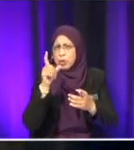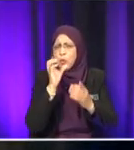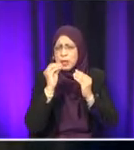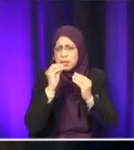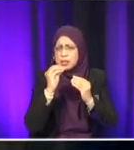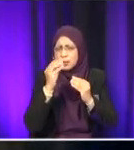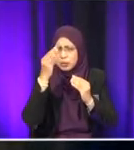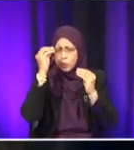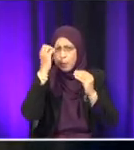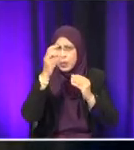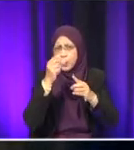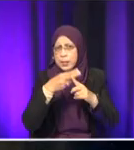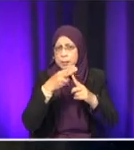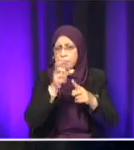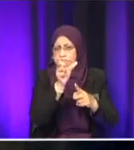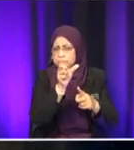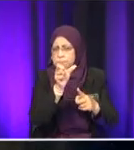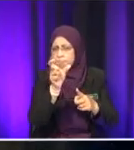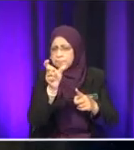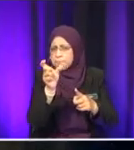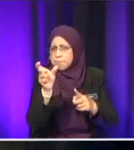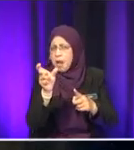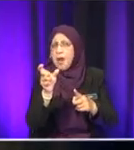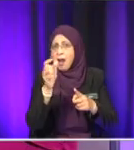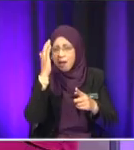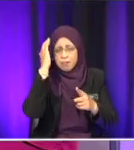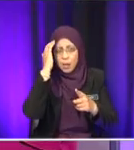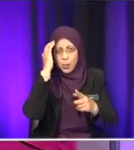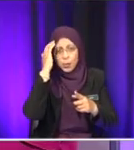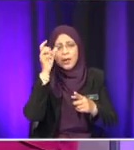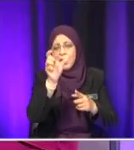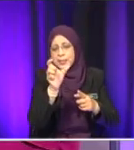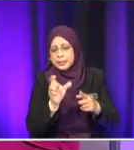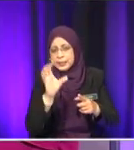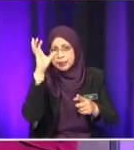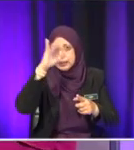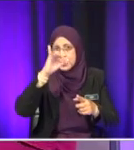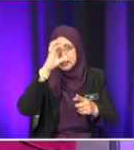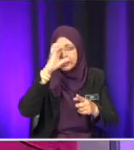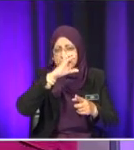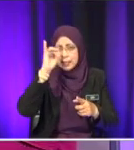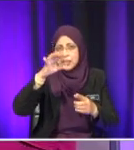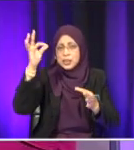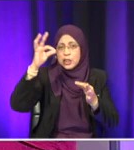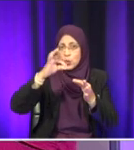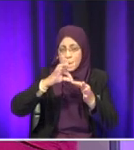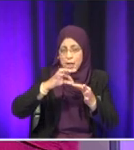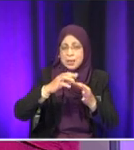Andi wahul Oke kalau aliran qizam pula Pablo Picasso